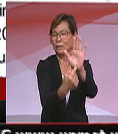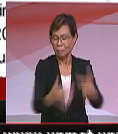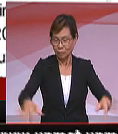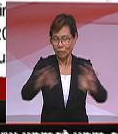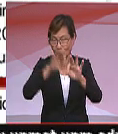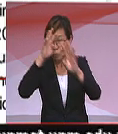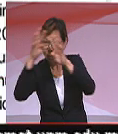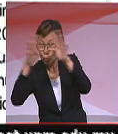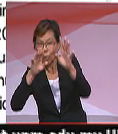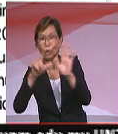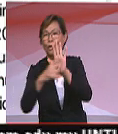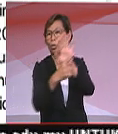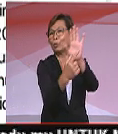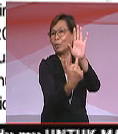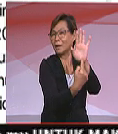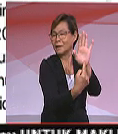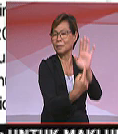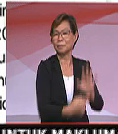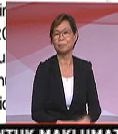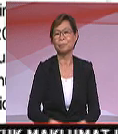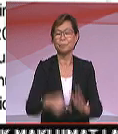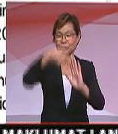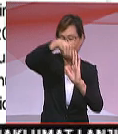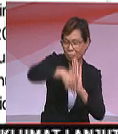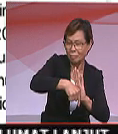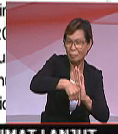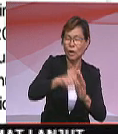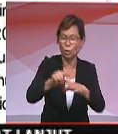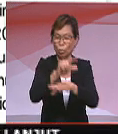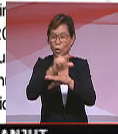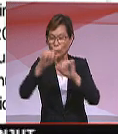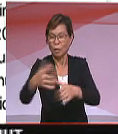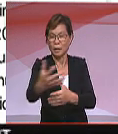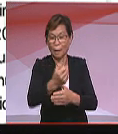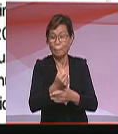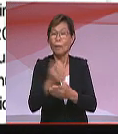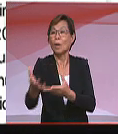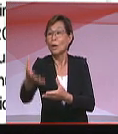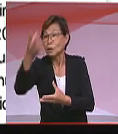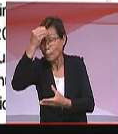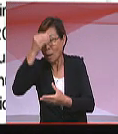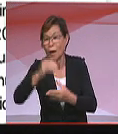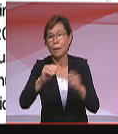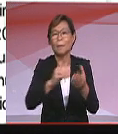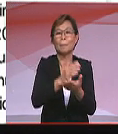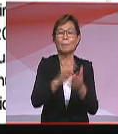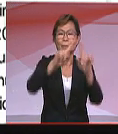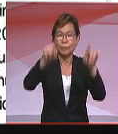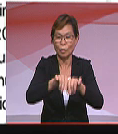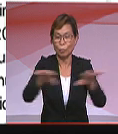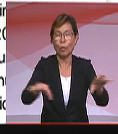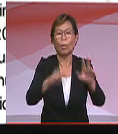rekaan logo ini rasional terperinci logo dan panduan penggunaan boleh diperoleh di laman sesawang belanjawan